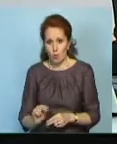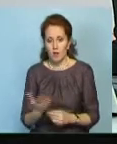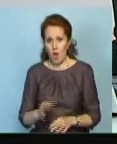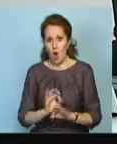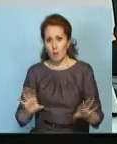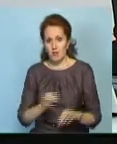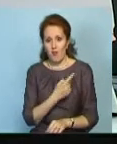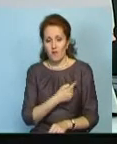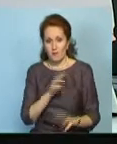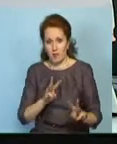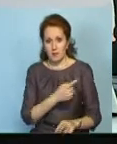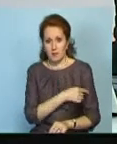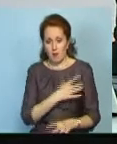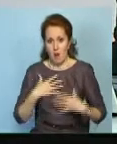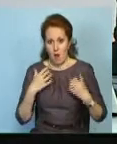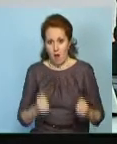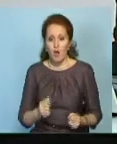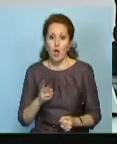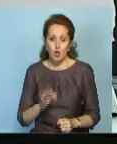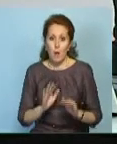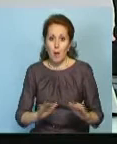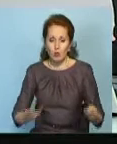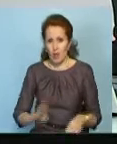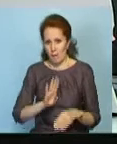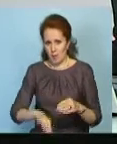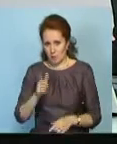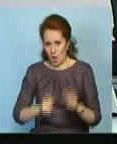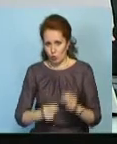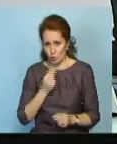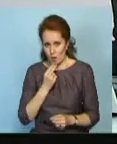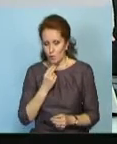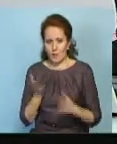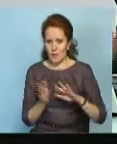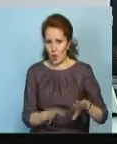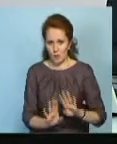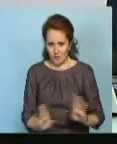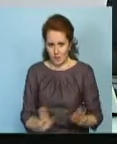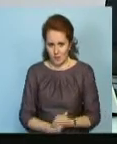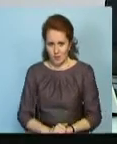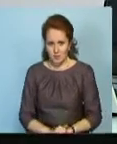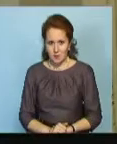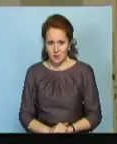Минздраве. Однако малышей без порции кисломолочного продукта не оставят. Светлана Буланова в этом убедилась.